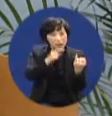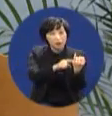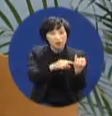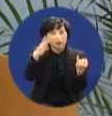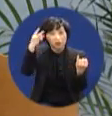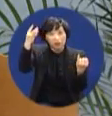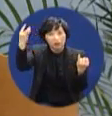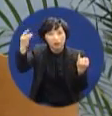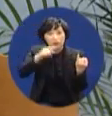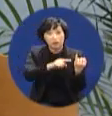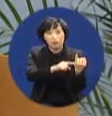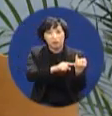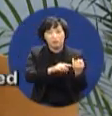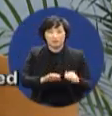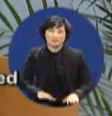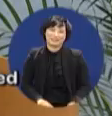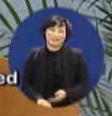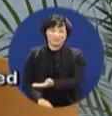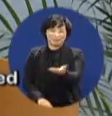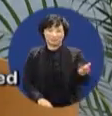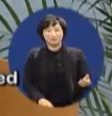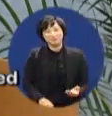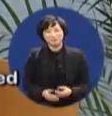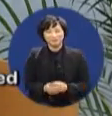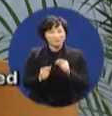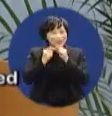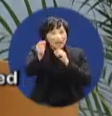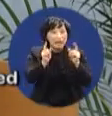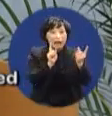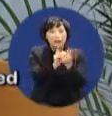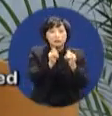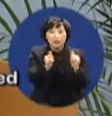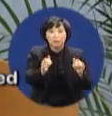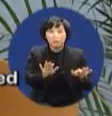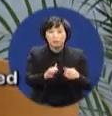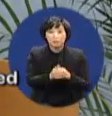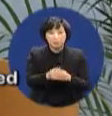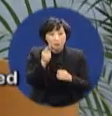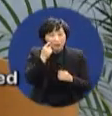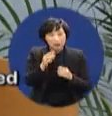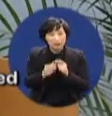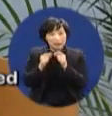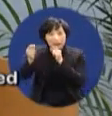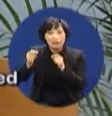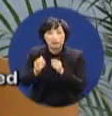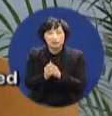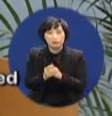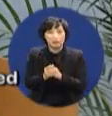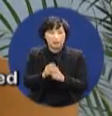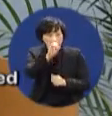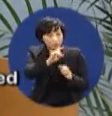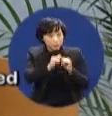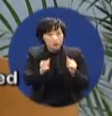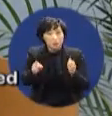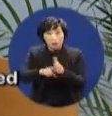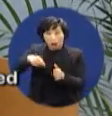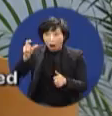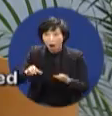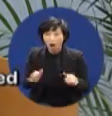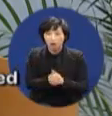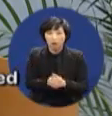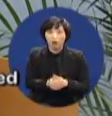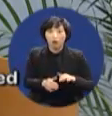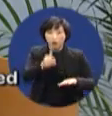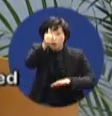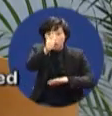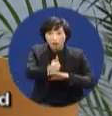들어. 그래서 사기당하는 사람들이 사기꾼의 말이 얼마나 믿어지면 사기 다 당하고